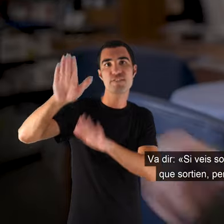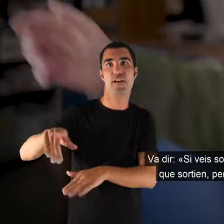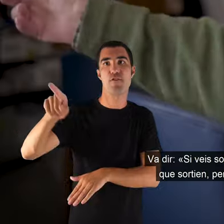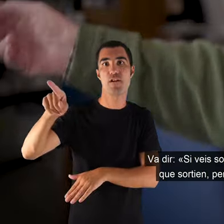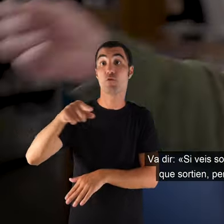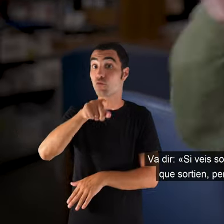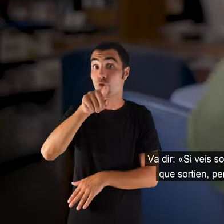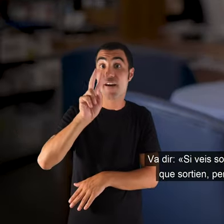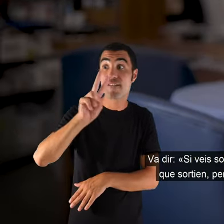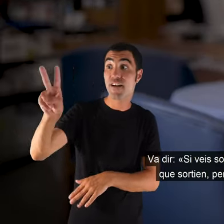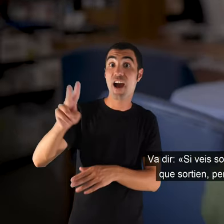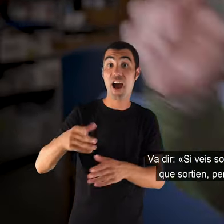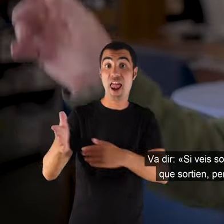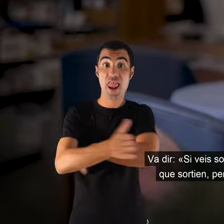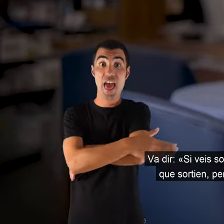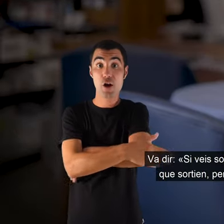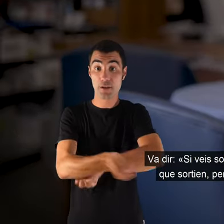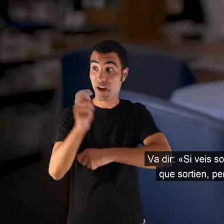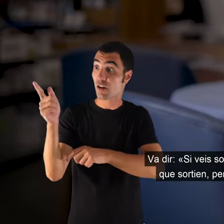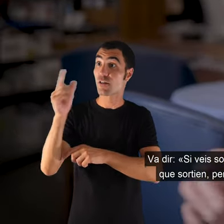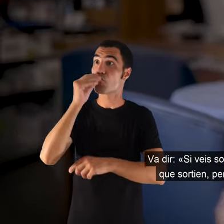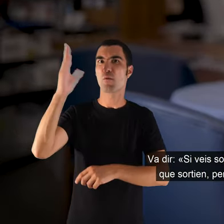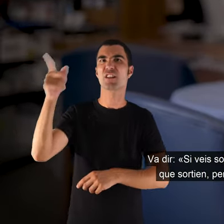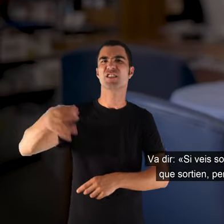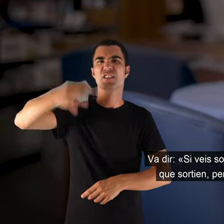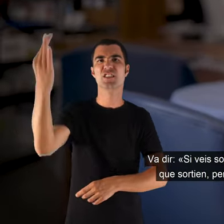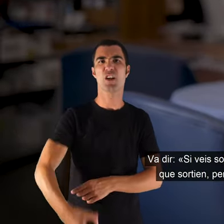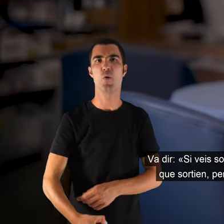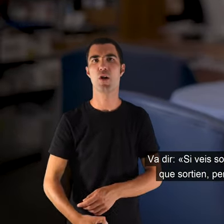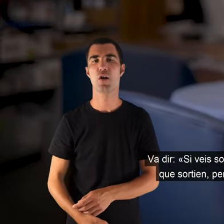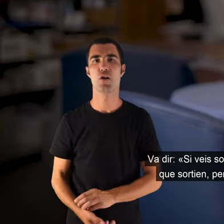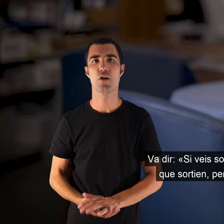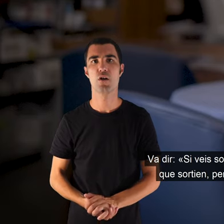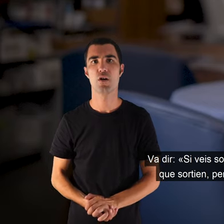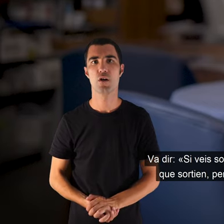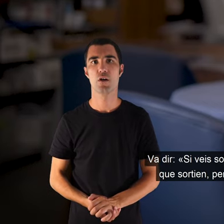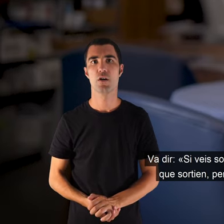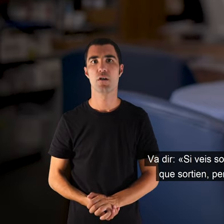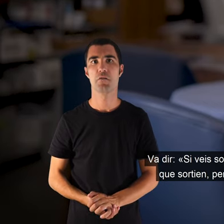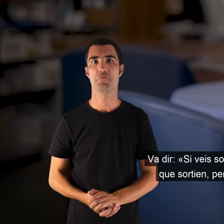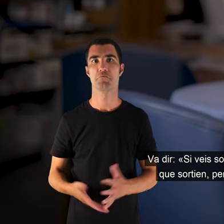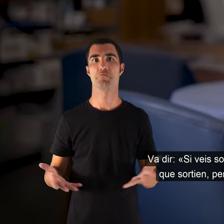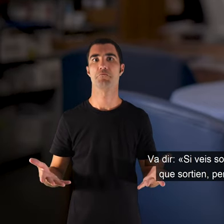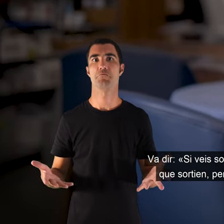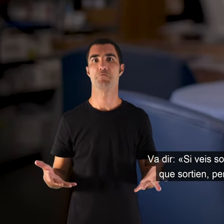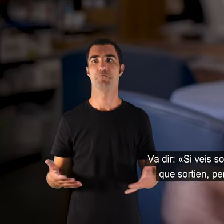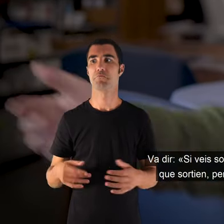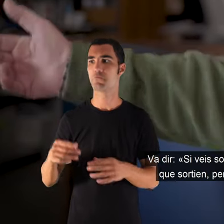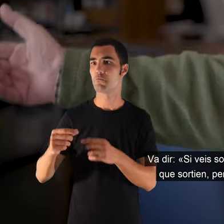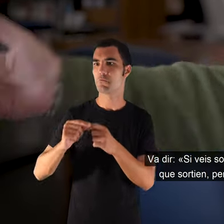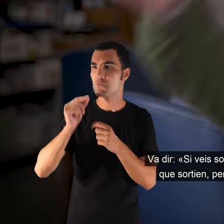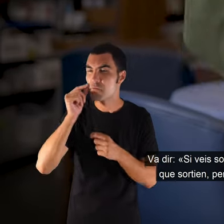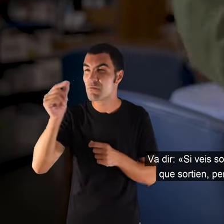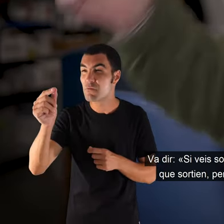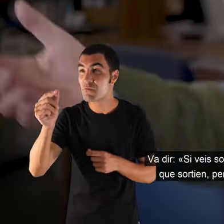Diu, si vull sortir un llagostès, diu, bon temps. Dic, callam-me, dic, bon barometro. I van